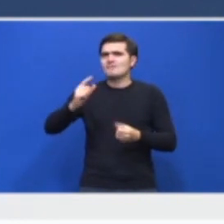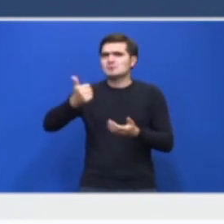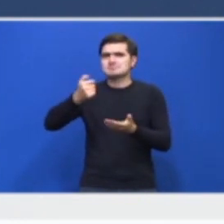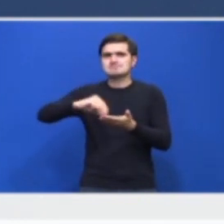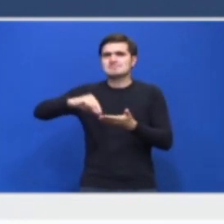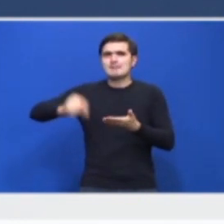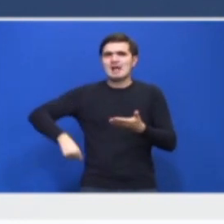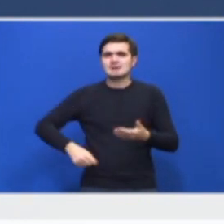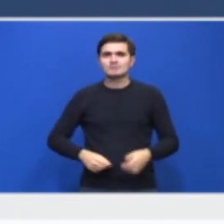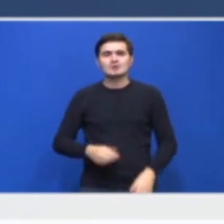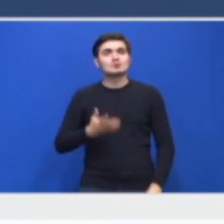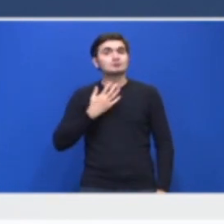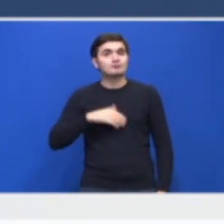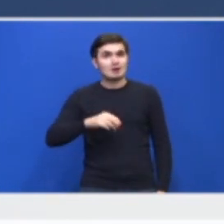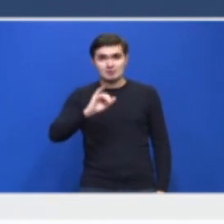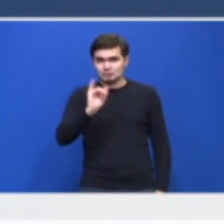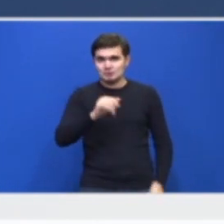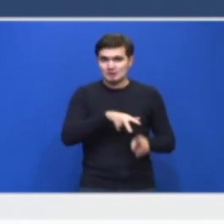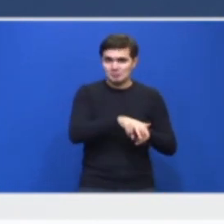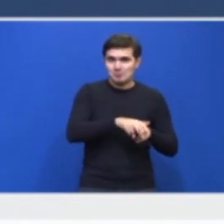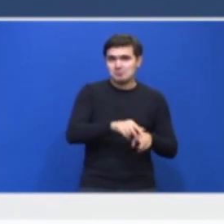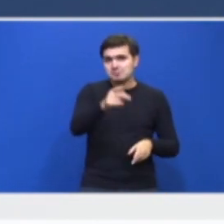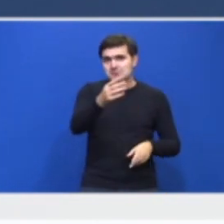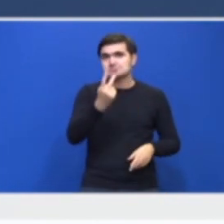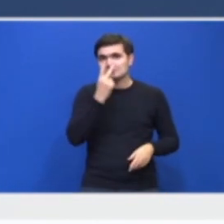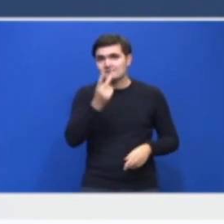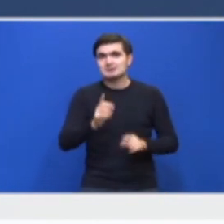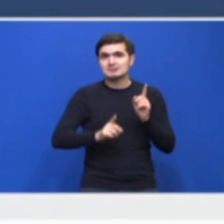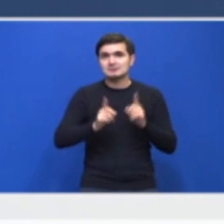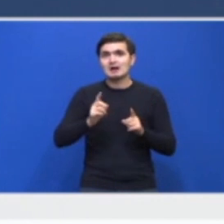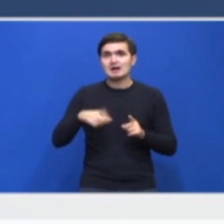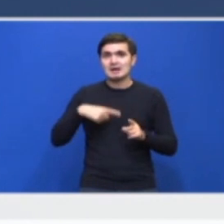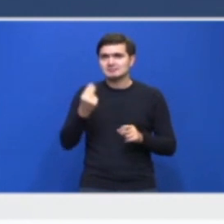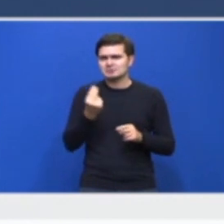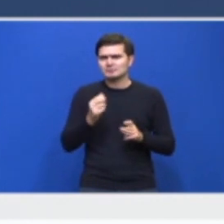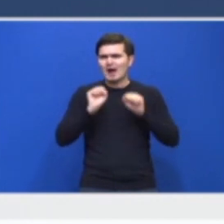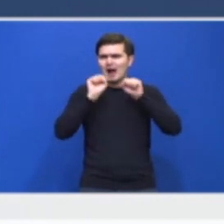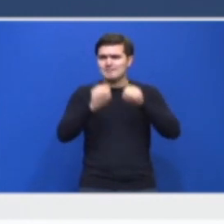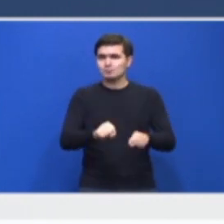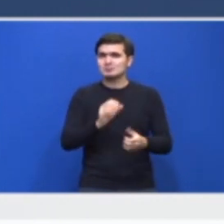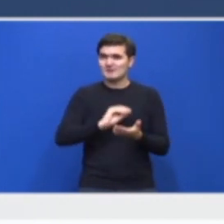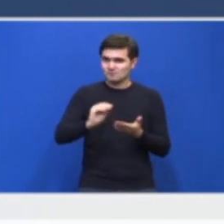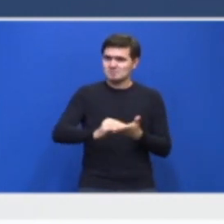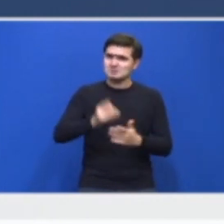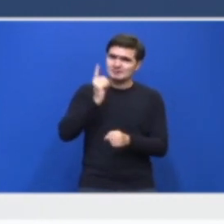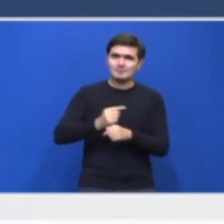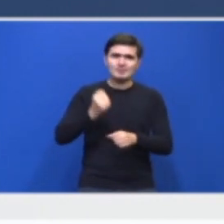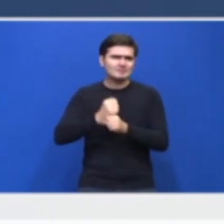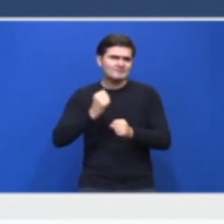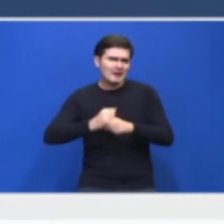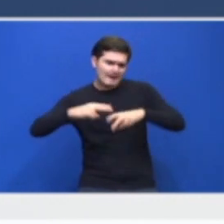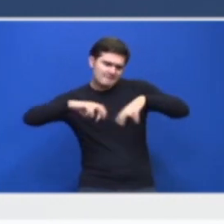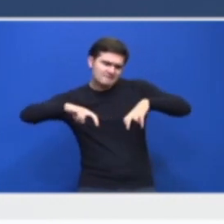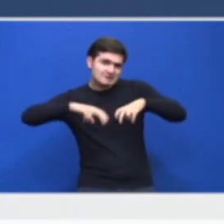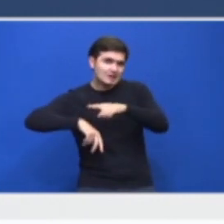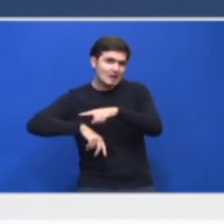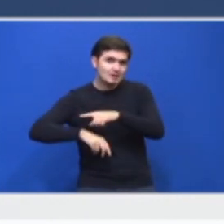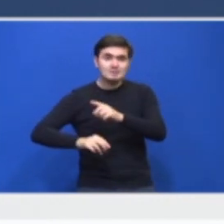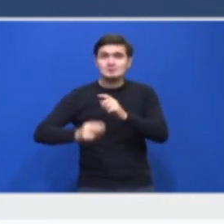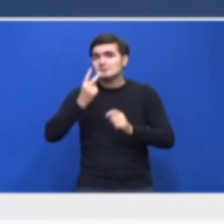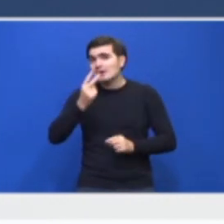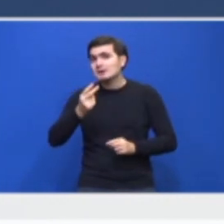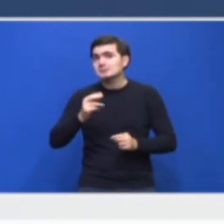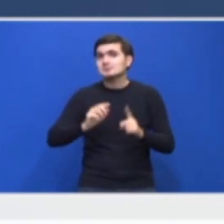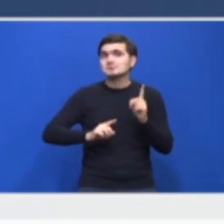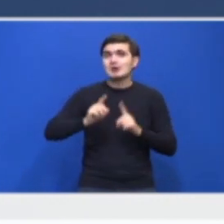vrea ca cei care se ocupă să vadă dacă acesta este un abuz de funcție, să investigheze această situație, să vadă dacă nu